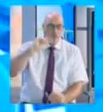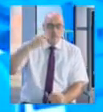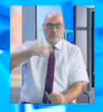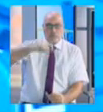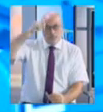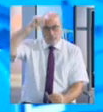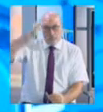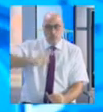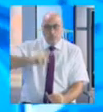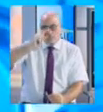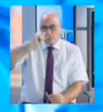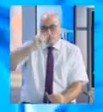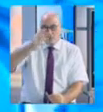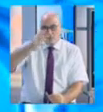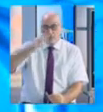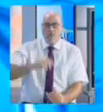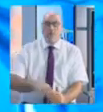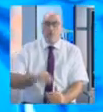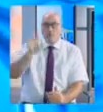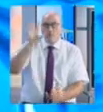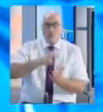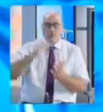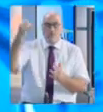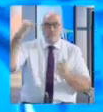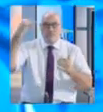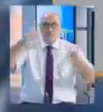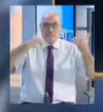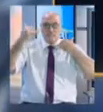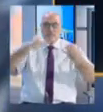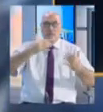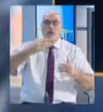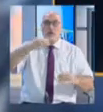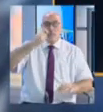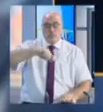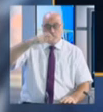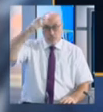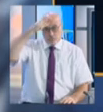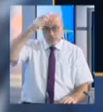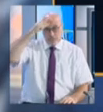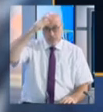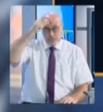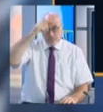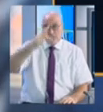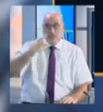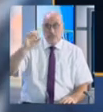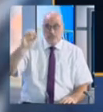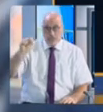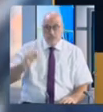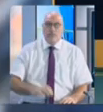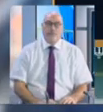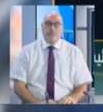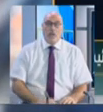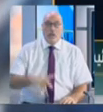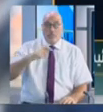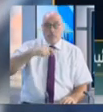رئيس الجمهورية سيد عبد المجيد تبون مكالمة هاتفية من أخيه قيس سعيد رئيس الجمهورية التونسية الشقيقة. قدم